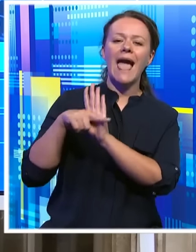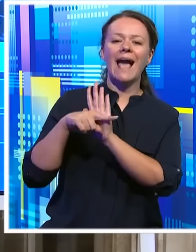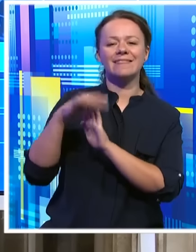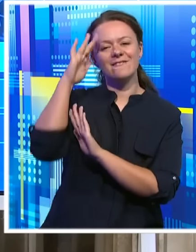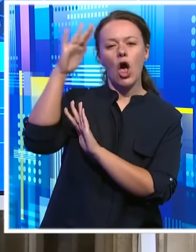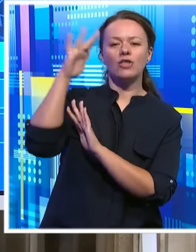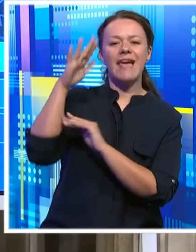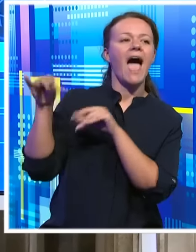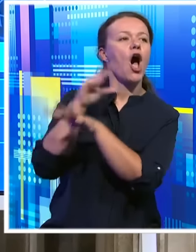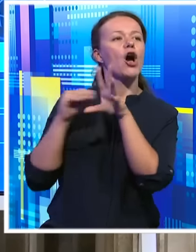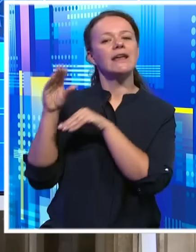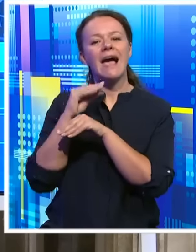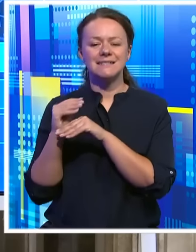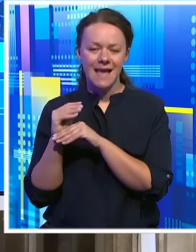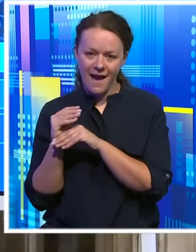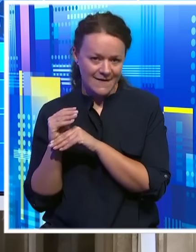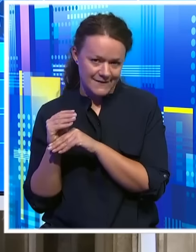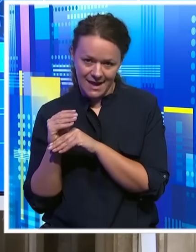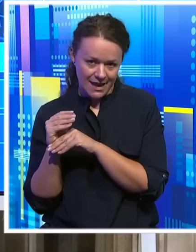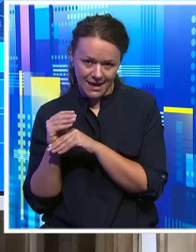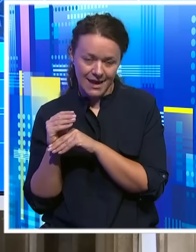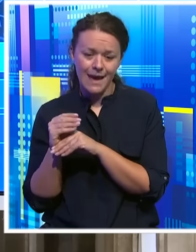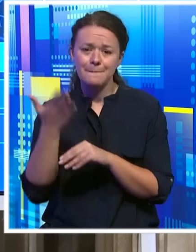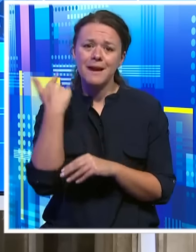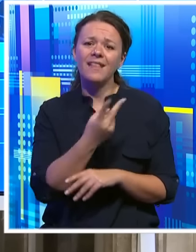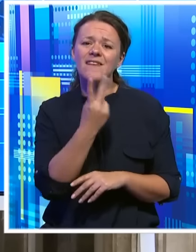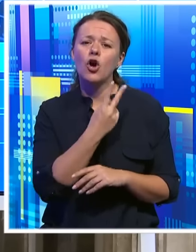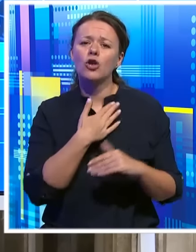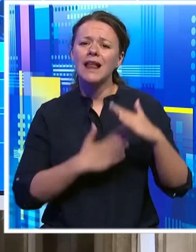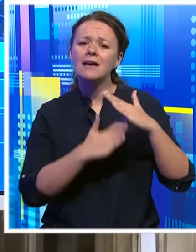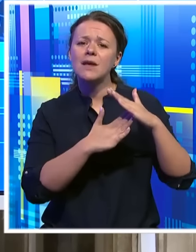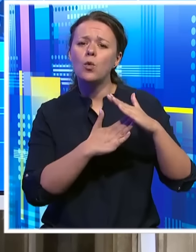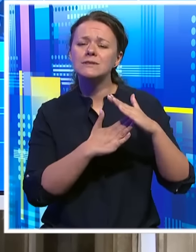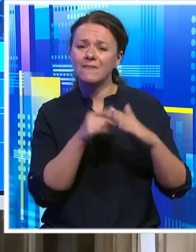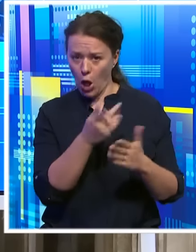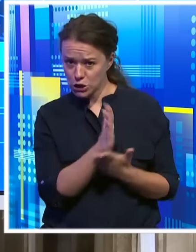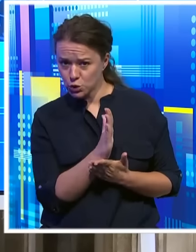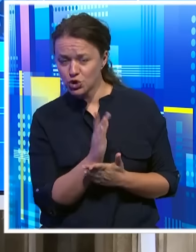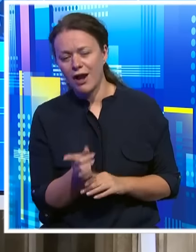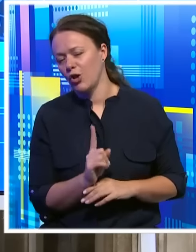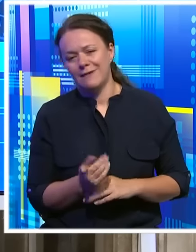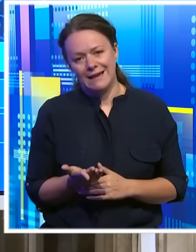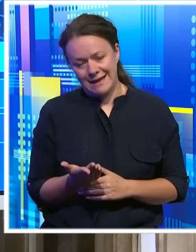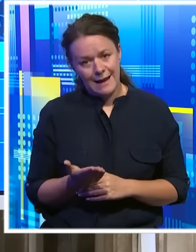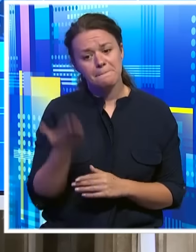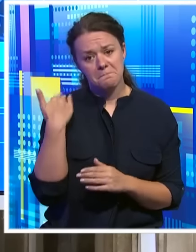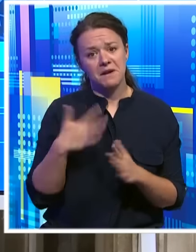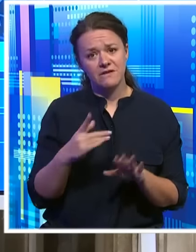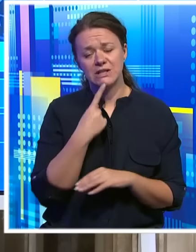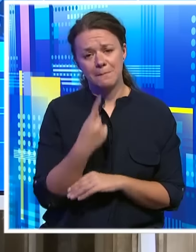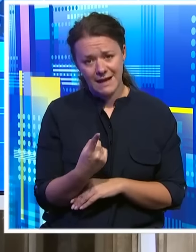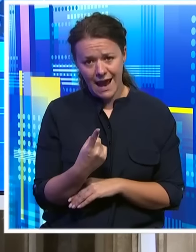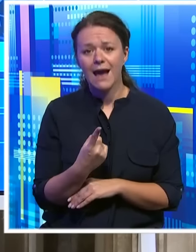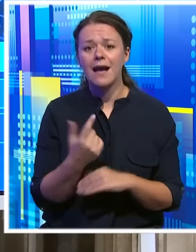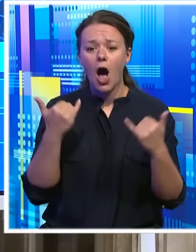da kažem da nije slučajno to bilo zašto smo zaustavljeni pre 2 godine. I jedan put sam to rekao i ponovit ću to jer znam o tome više nego